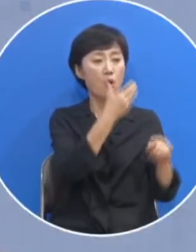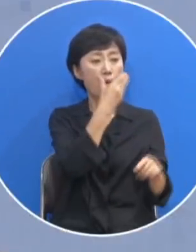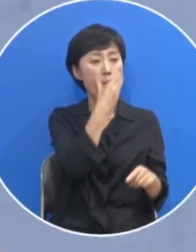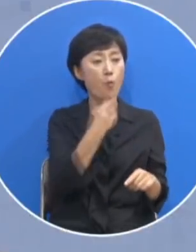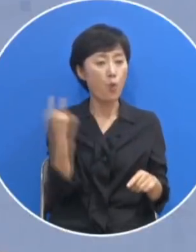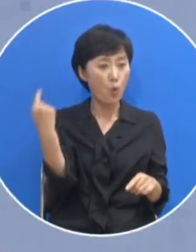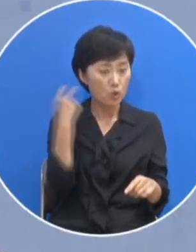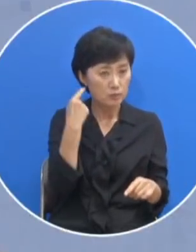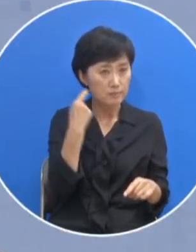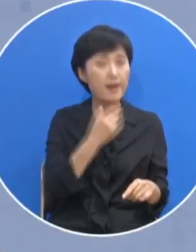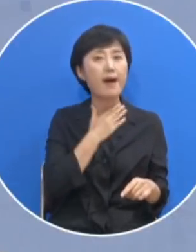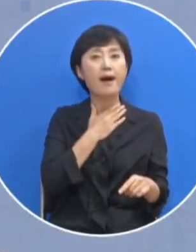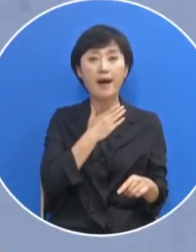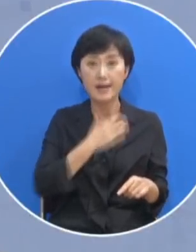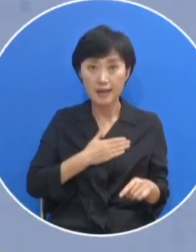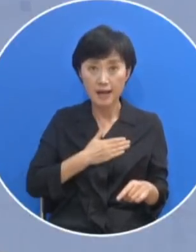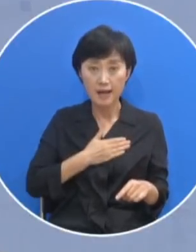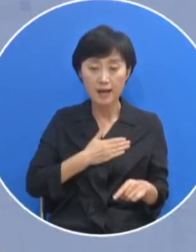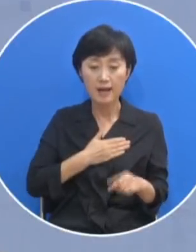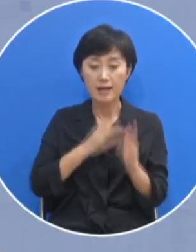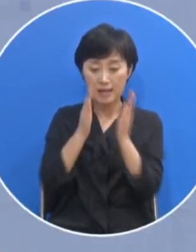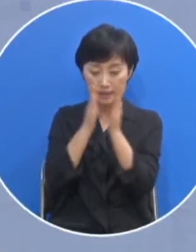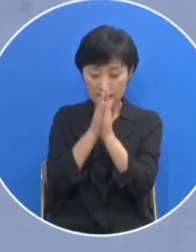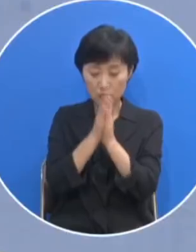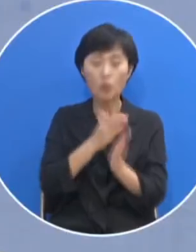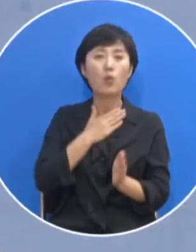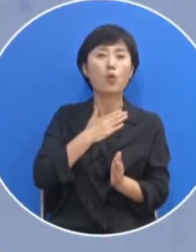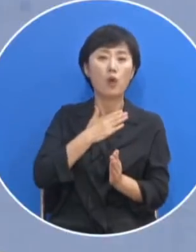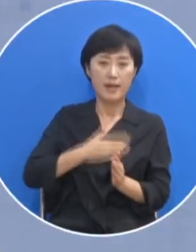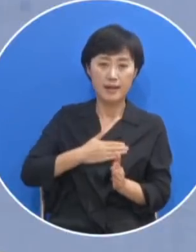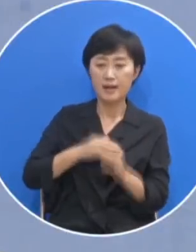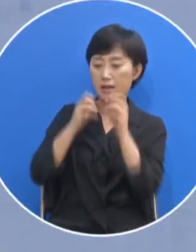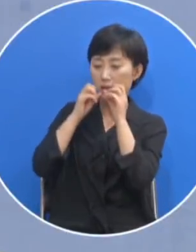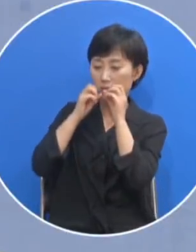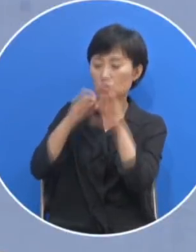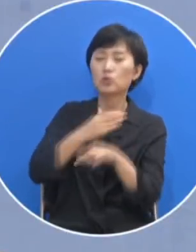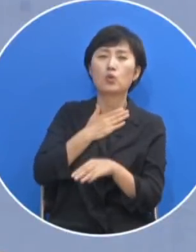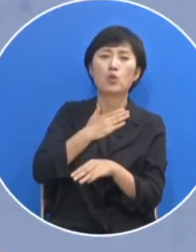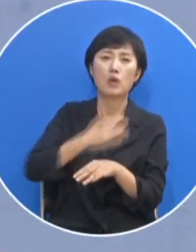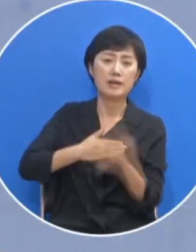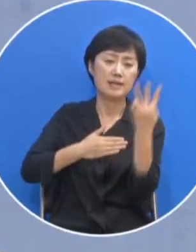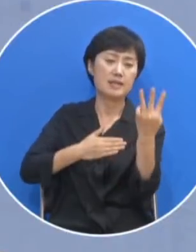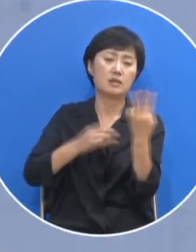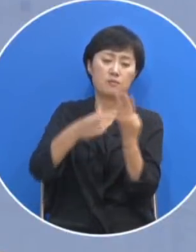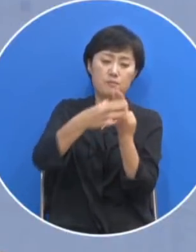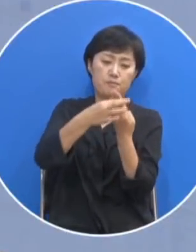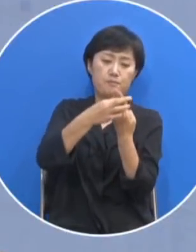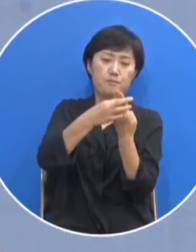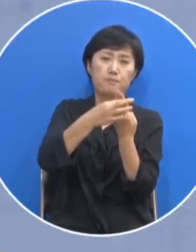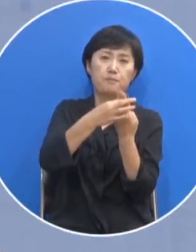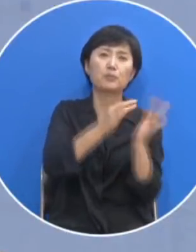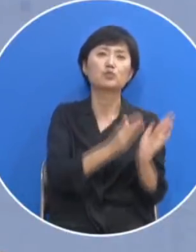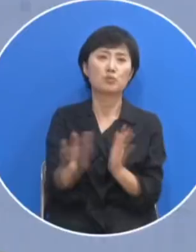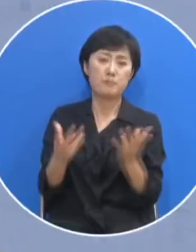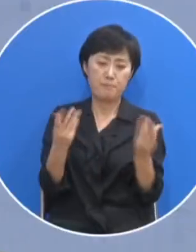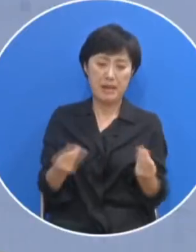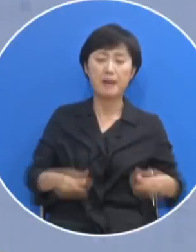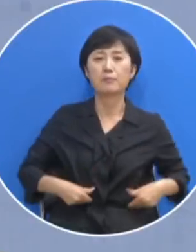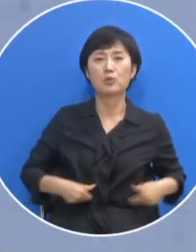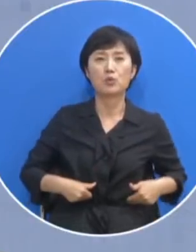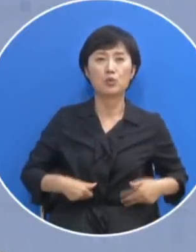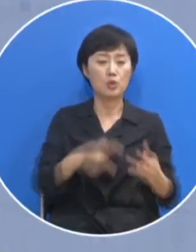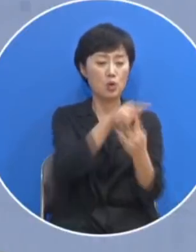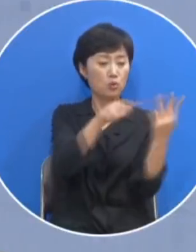세팅되어 있어야 되요 nurse with 갖고 왜 못하고 예 그거 안 돼서 살 아니까